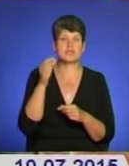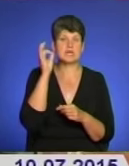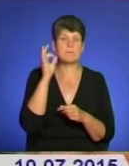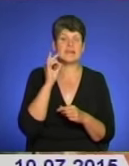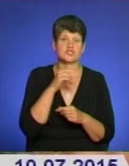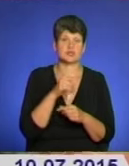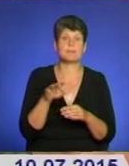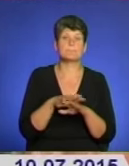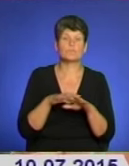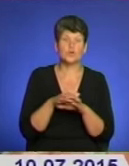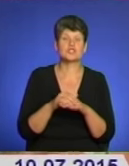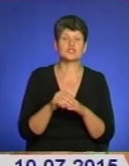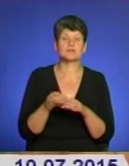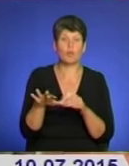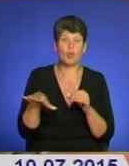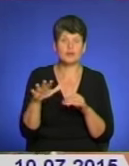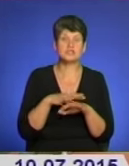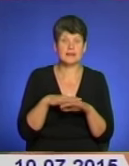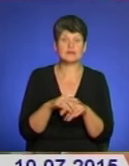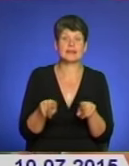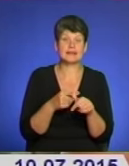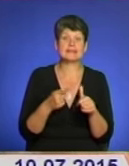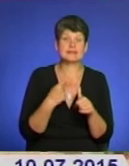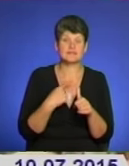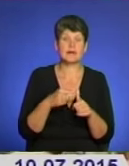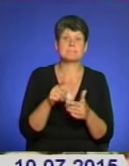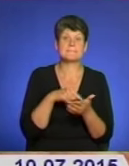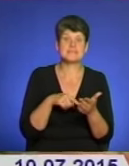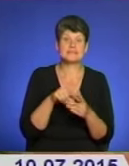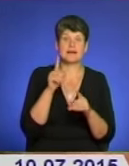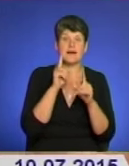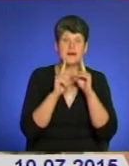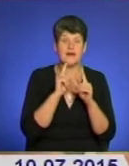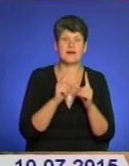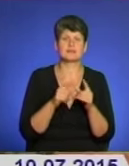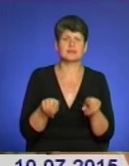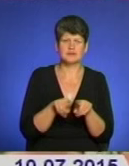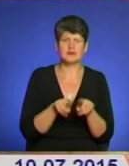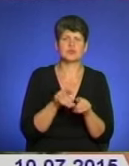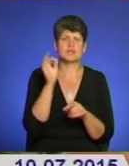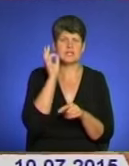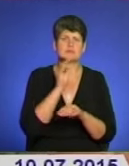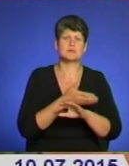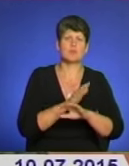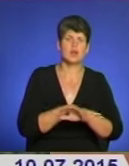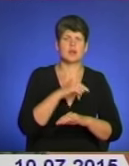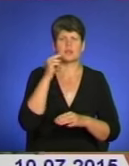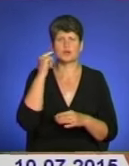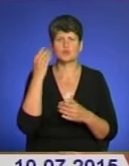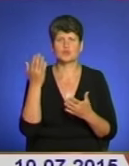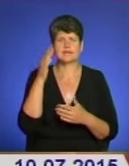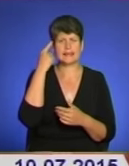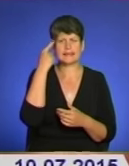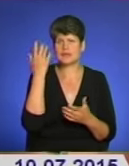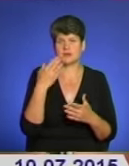там площа ринок, так і називається, ратуша. Міська рада. І там німці, поляки, руски,